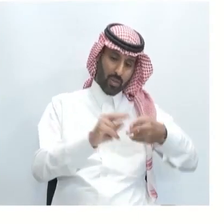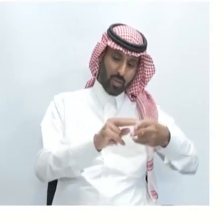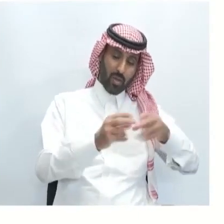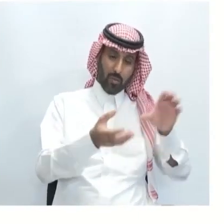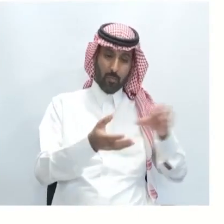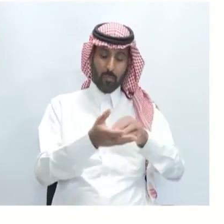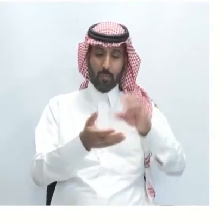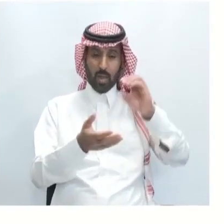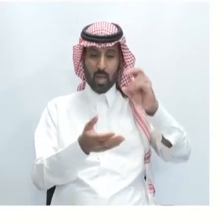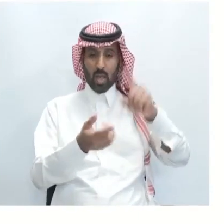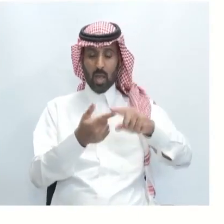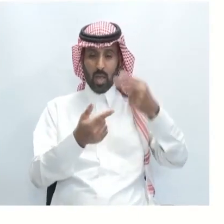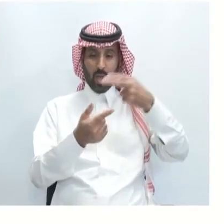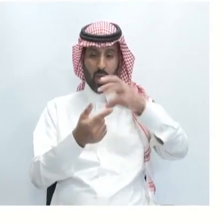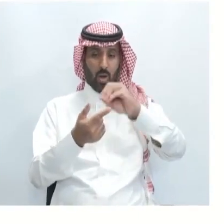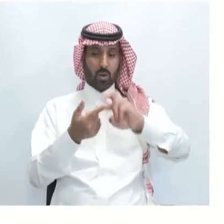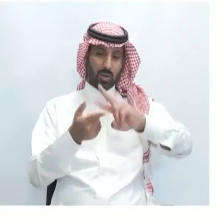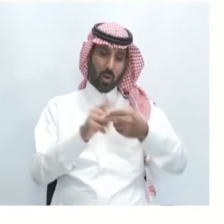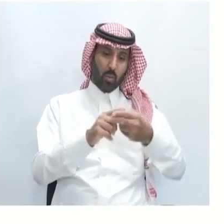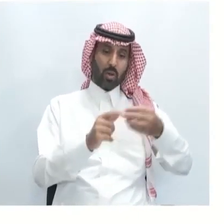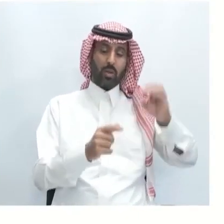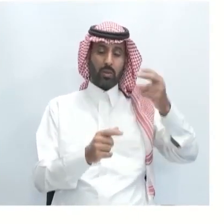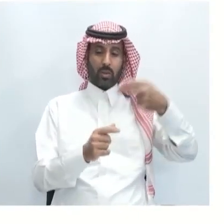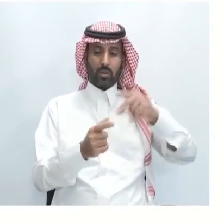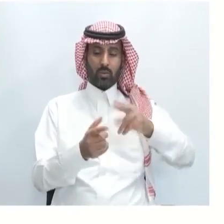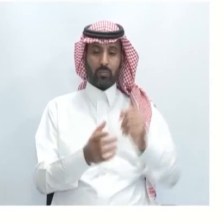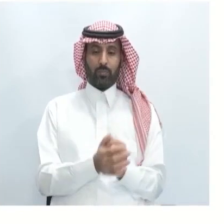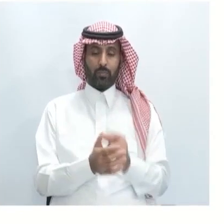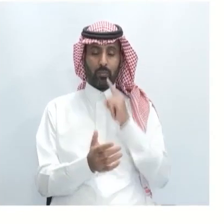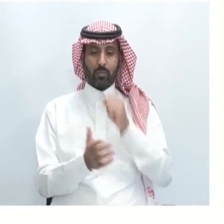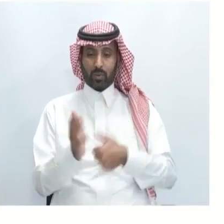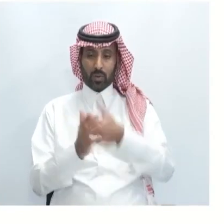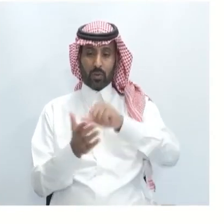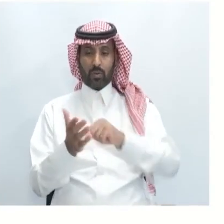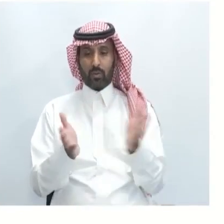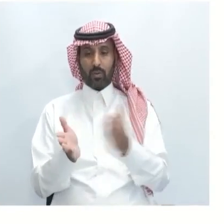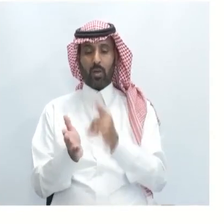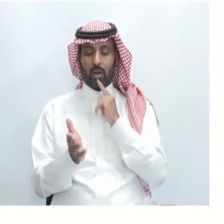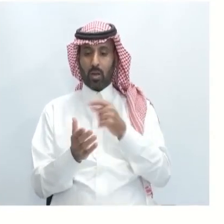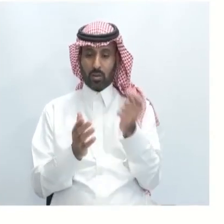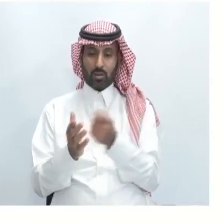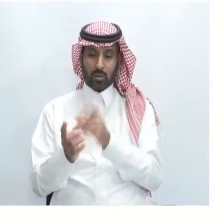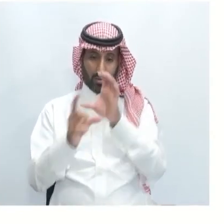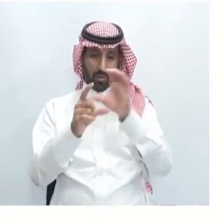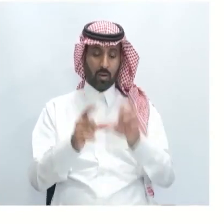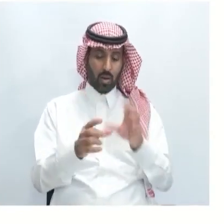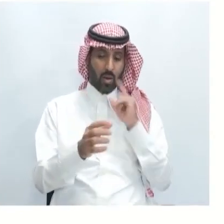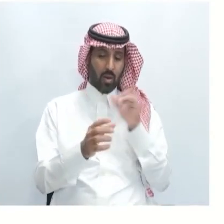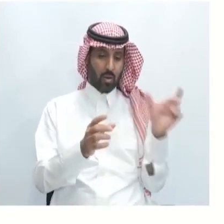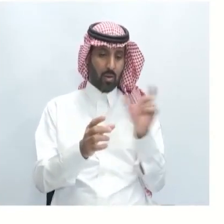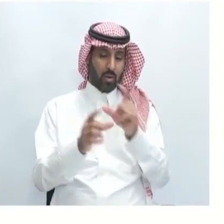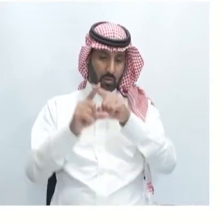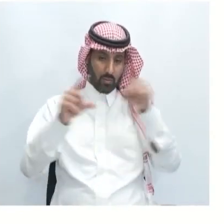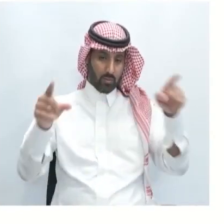مجموعه الكربونيل الى مجموعه هيدروكسيل ننتقل الان الى التقويم اكمل الفقره في اذناه باستعمال